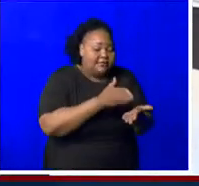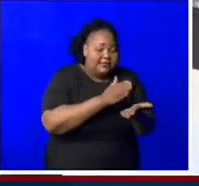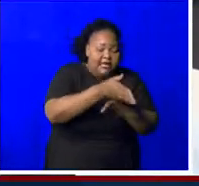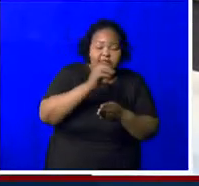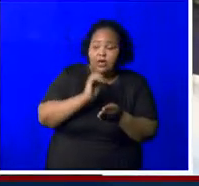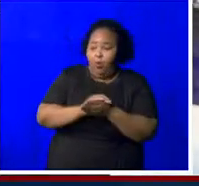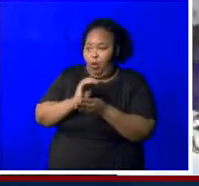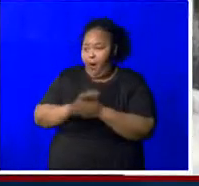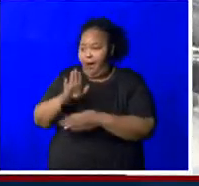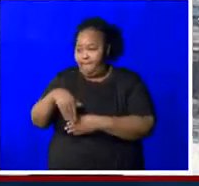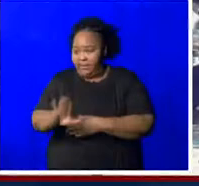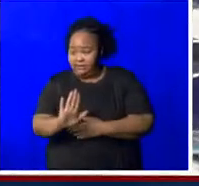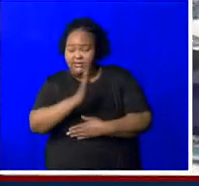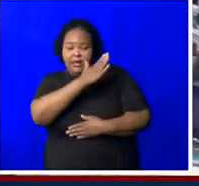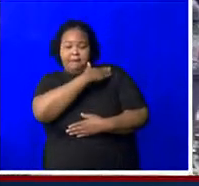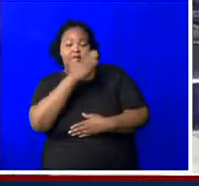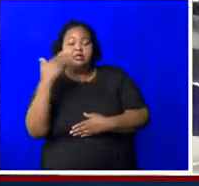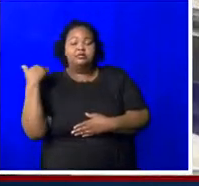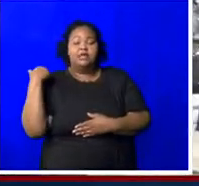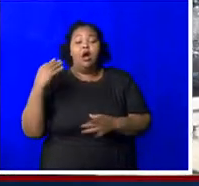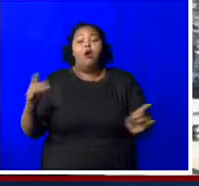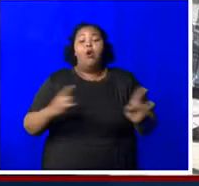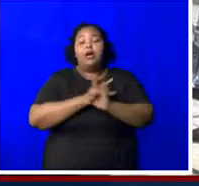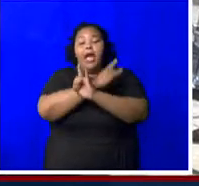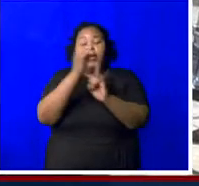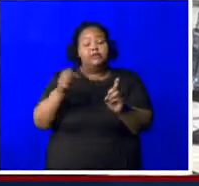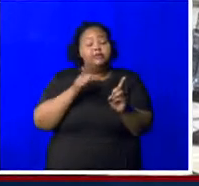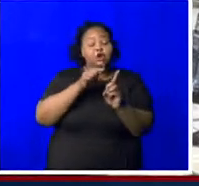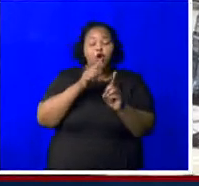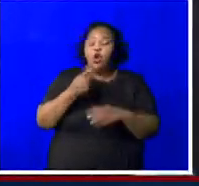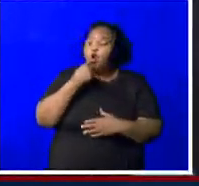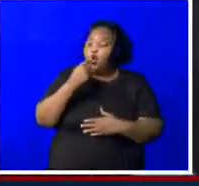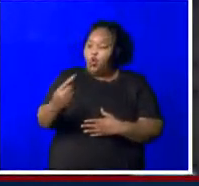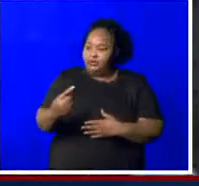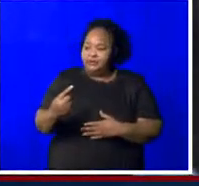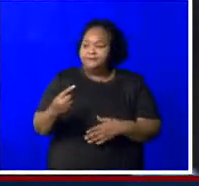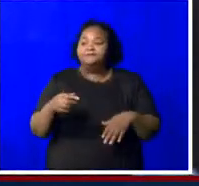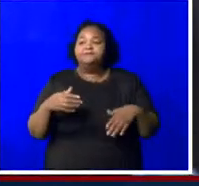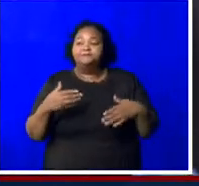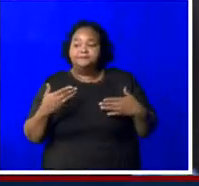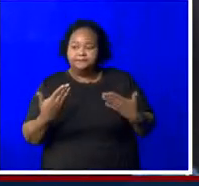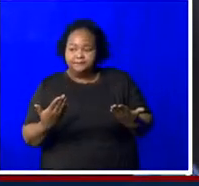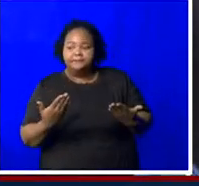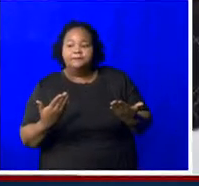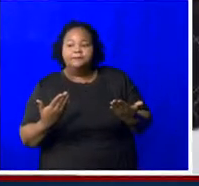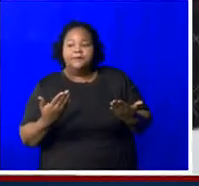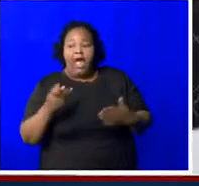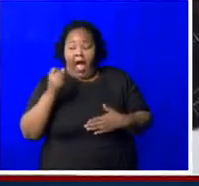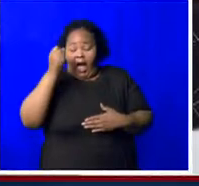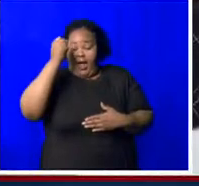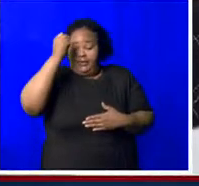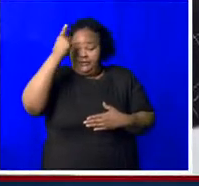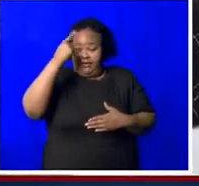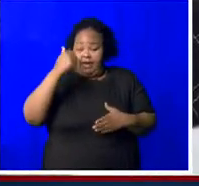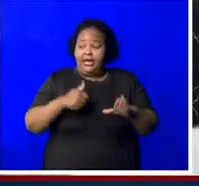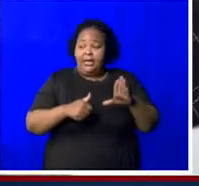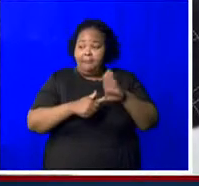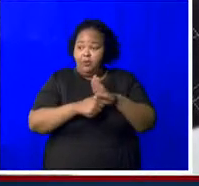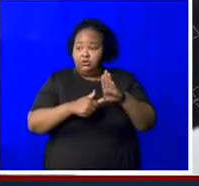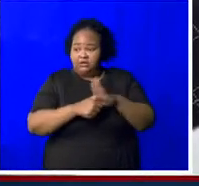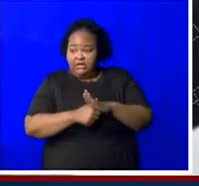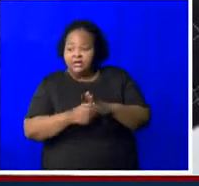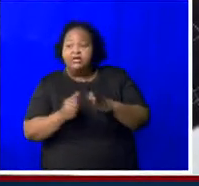kulomsebenzi imvuna yalelitiko umhlonishwa Mduduzi Mathebula ithi ke likhambi lelingumancoba kuthi sive sihambise embili